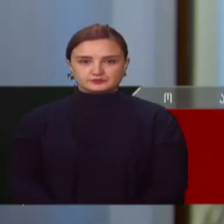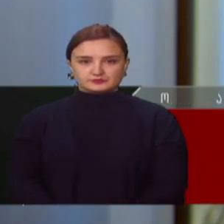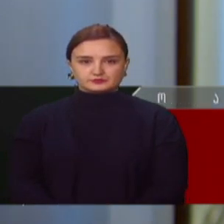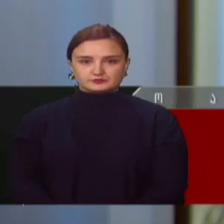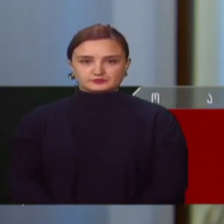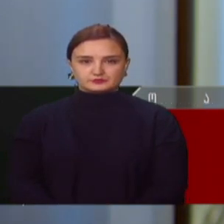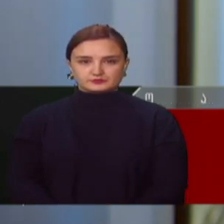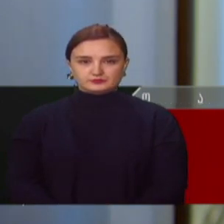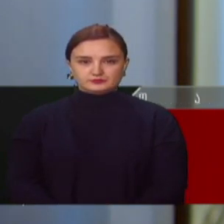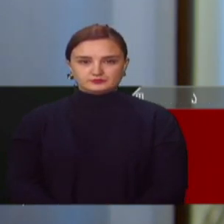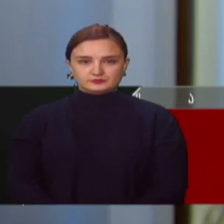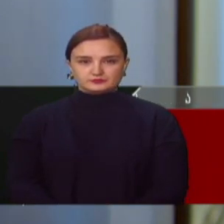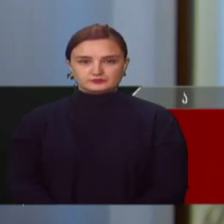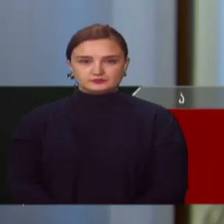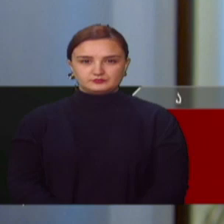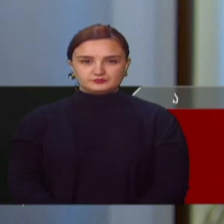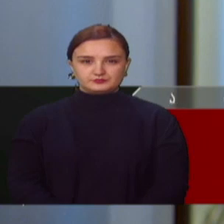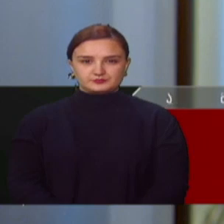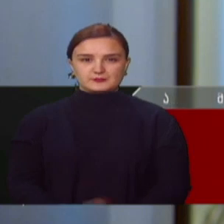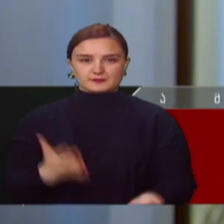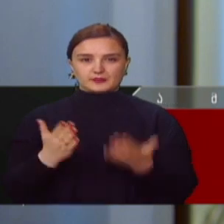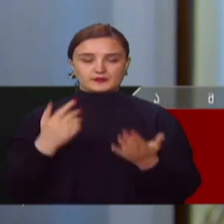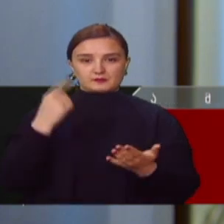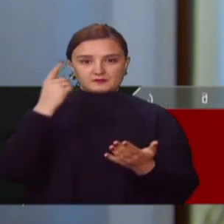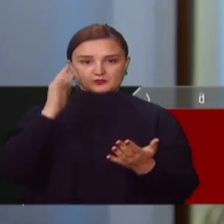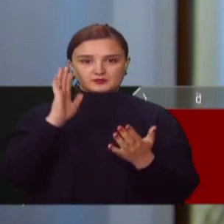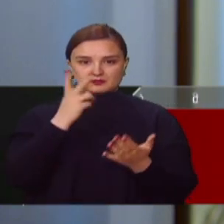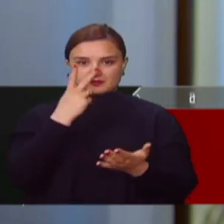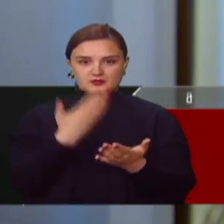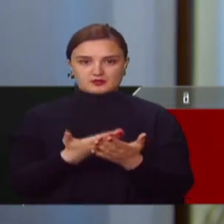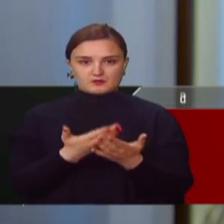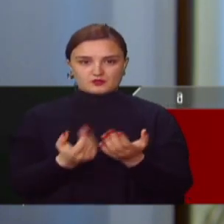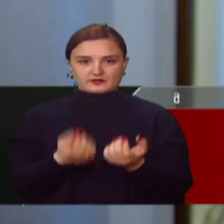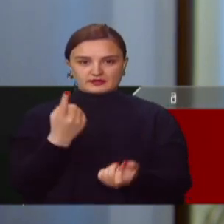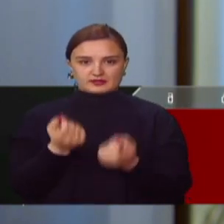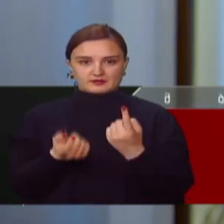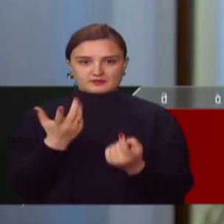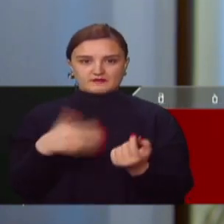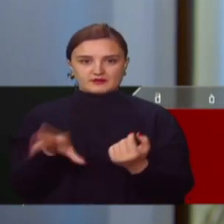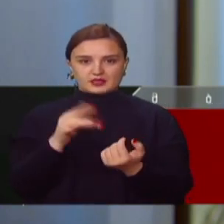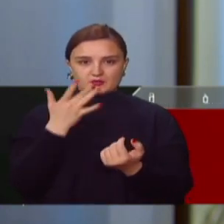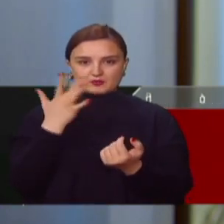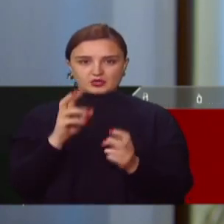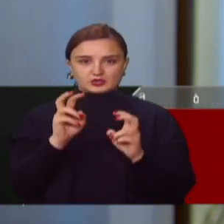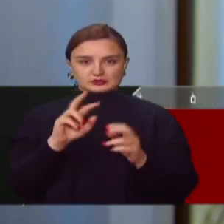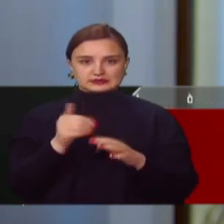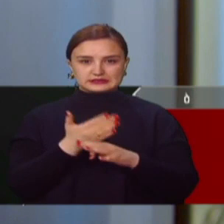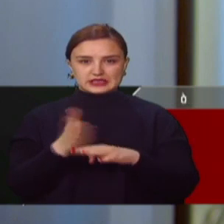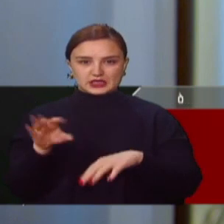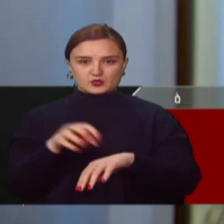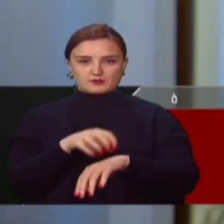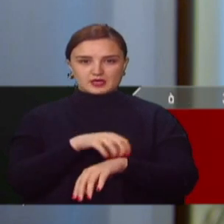როგორც დასრულდება, ალბათ მე ვფიქრობ, რომ რაღაცნაირად გამოიკვეთება მათ შორის ყველა პოლიტიკოსის თუ ცალკეული პარტიის, ასე